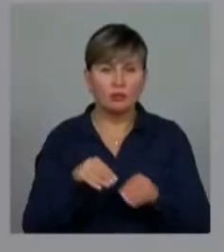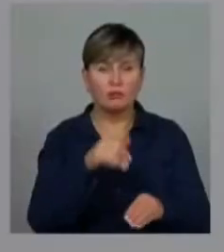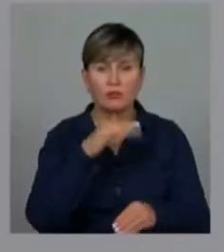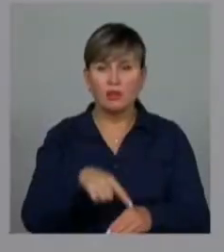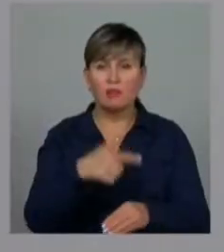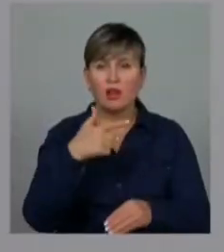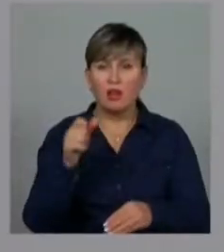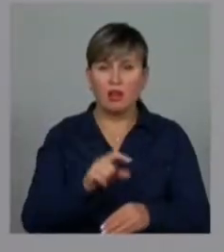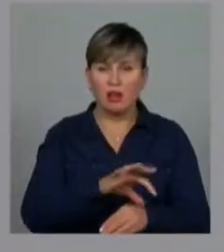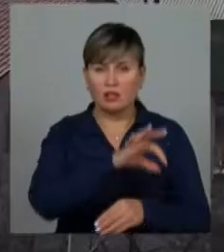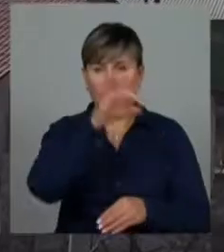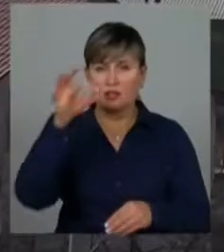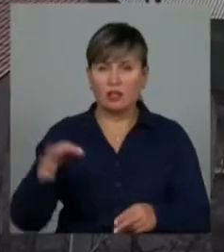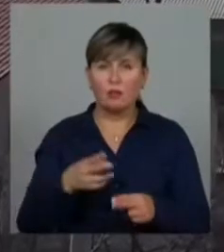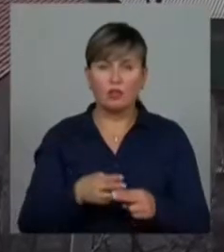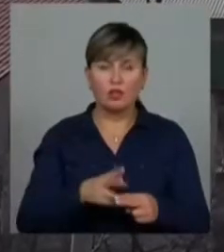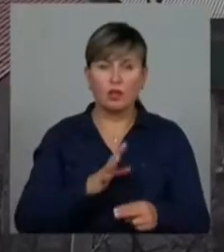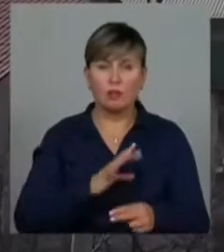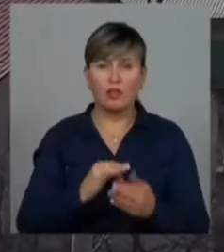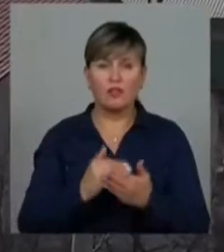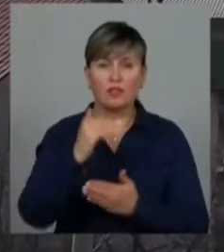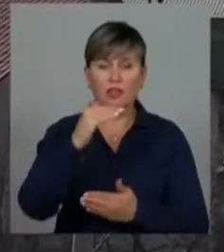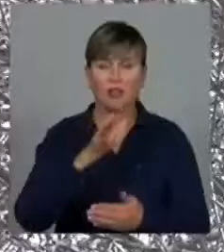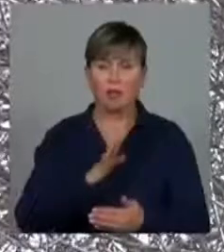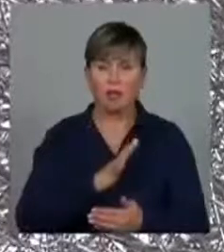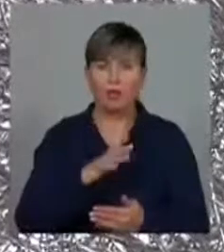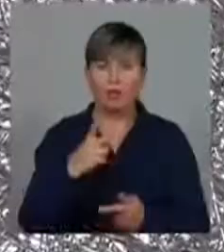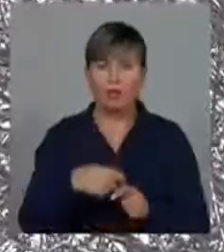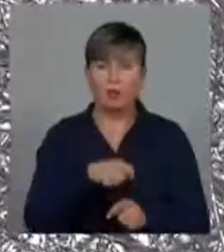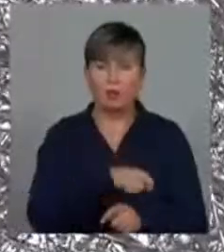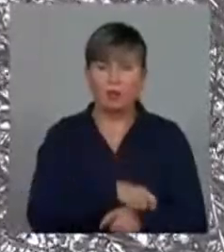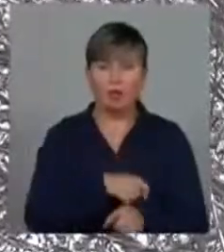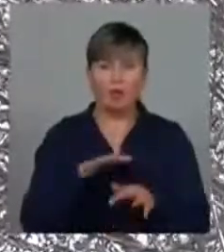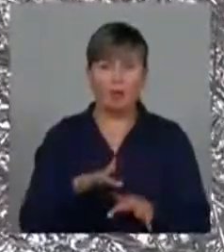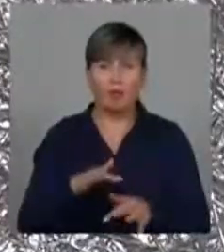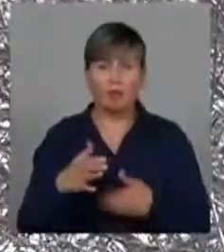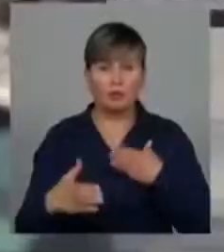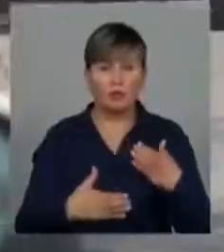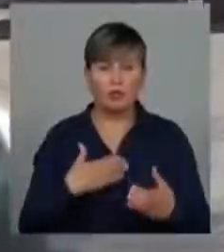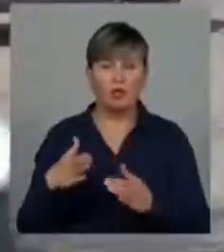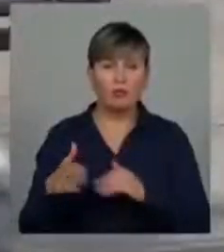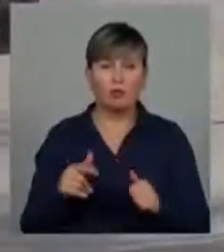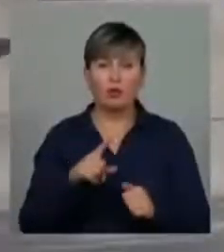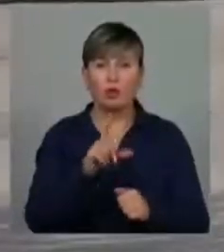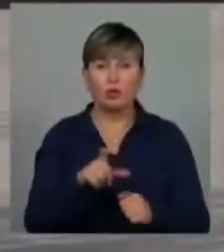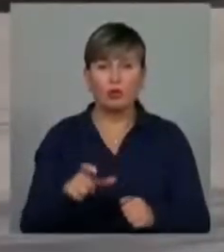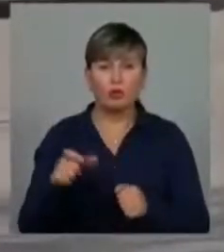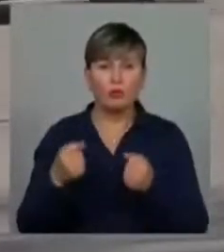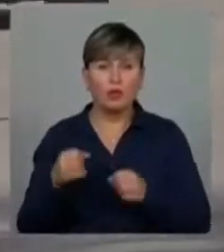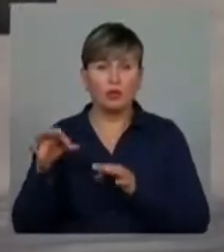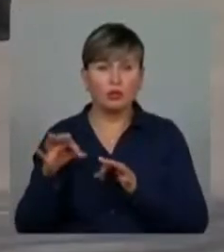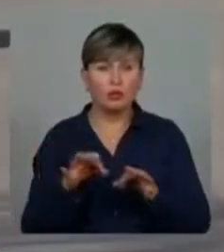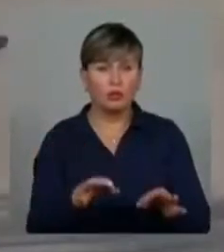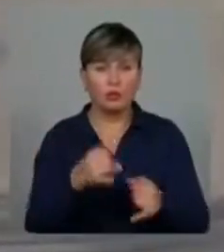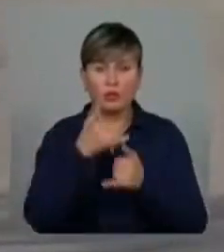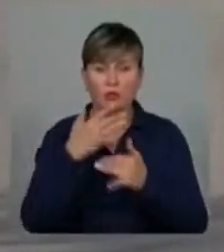газовой трубе, преграждавшей дорогу к домам. Ее высота на тот момент составляла 2 метра. Местные забили тревогу после того, как к людям не доехала карета